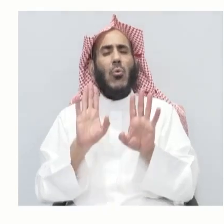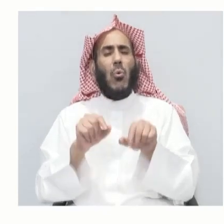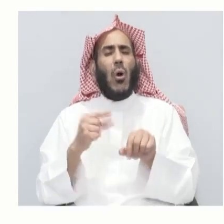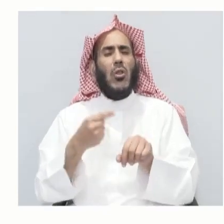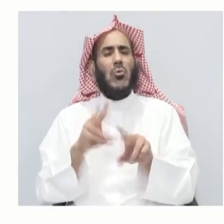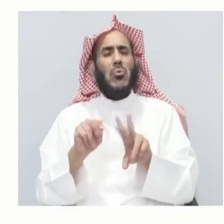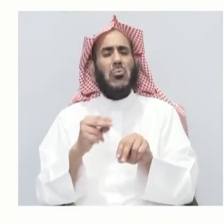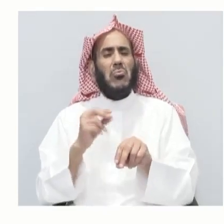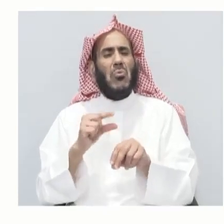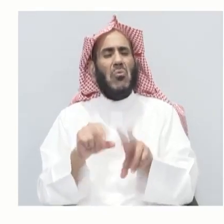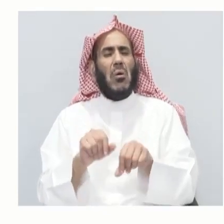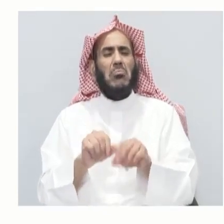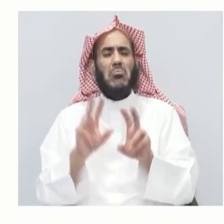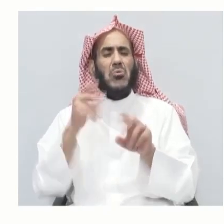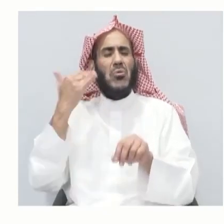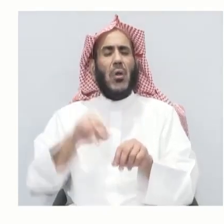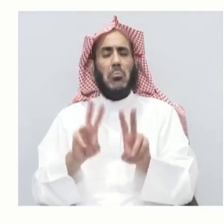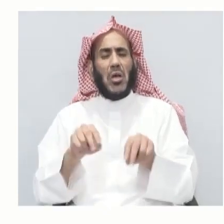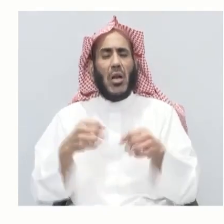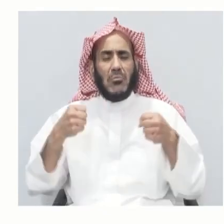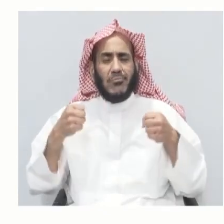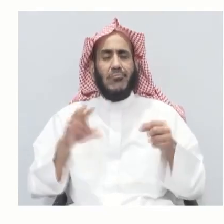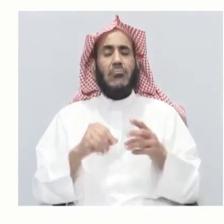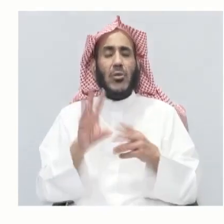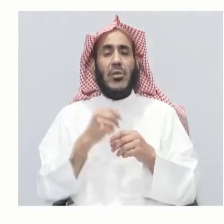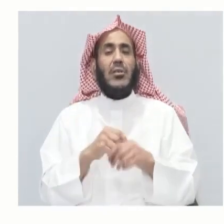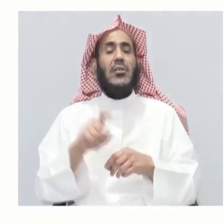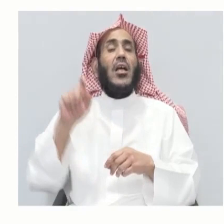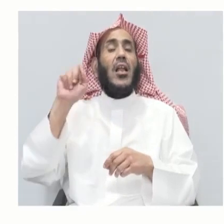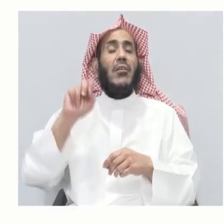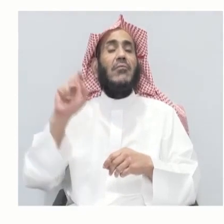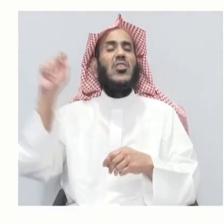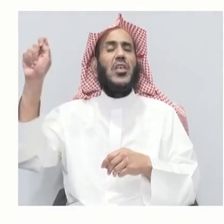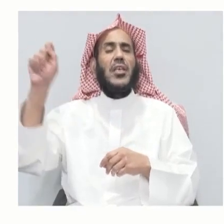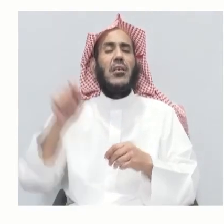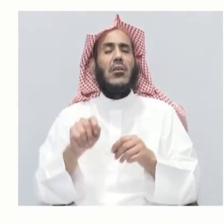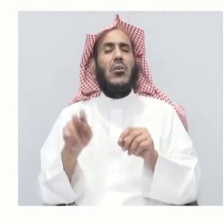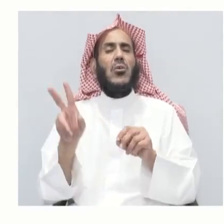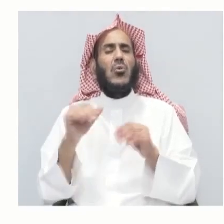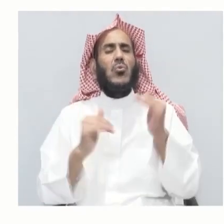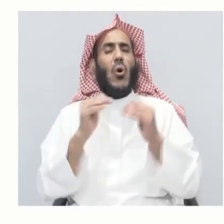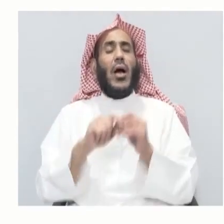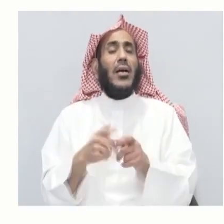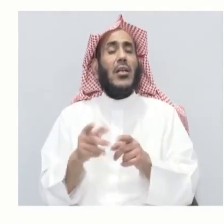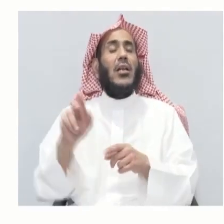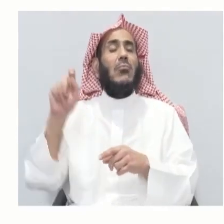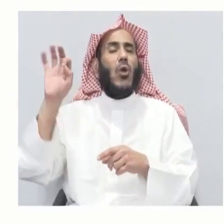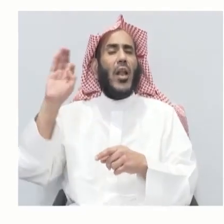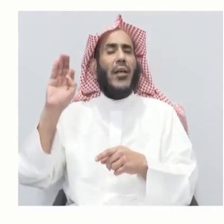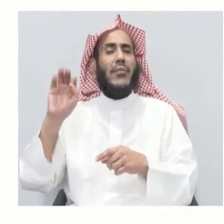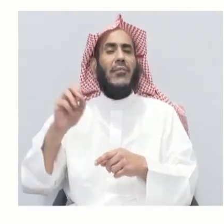الارجوحه اذا من الطبيعي جدا ان الاف تي هذه تعادل الاف جي